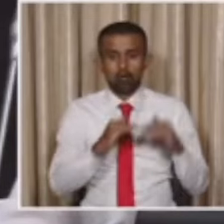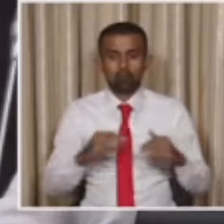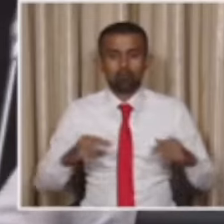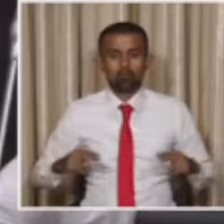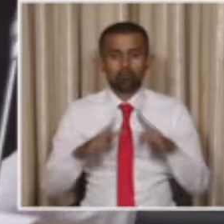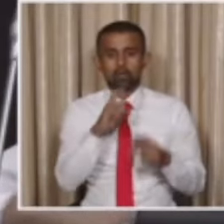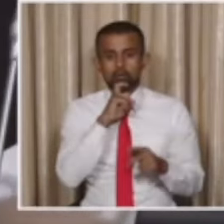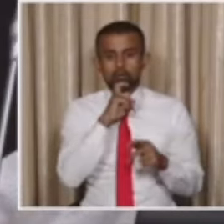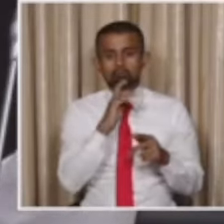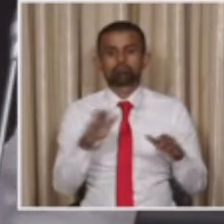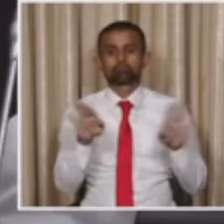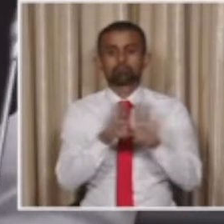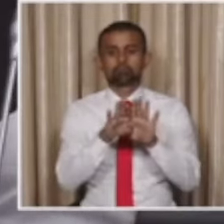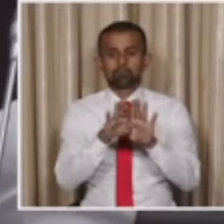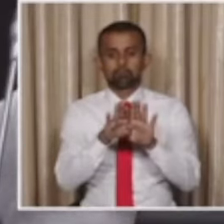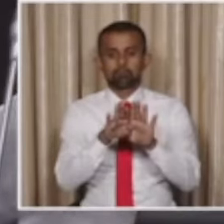ශ්‍රේෂ්ඨාධිකරණේ වහලා දානවා.